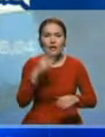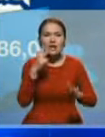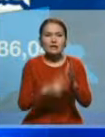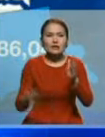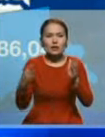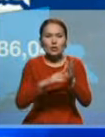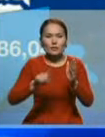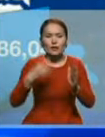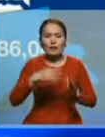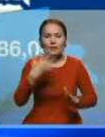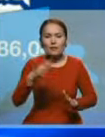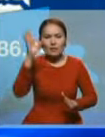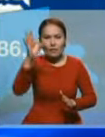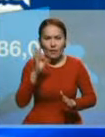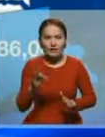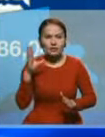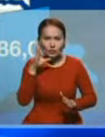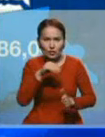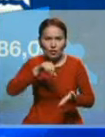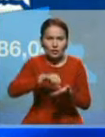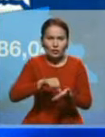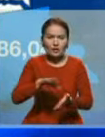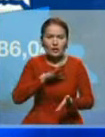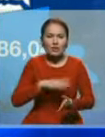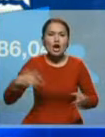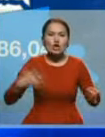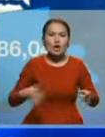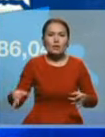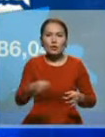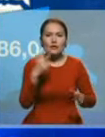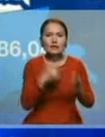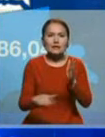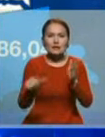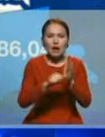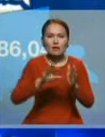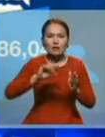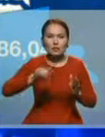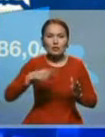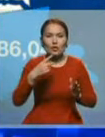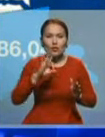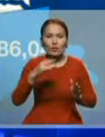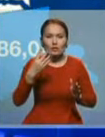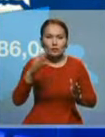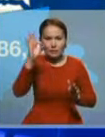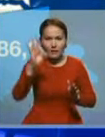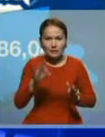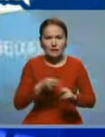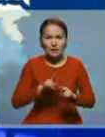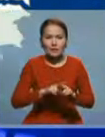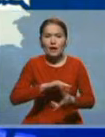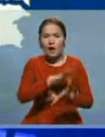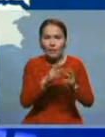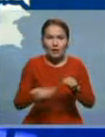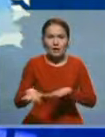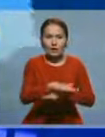беріп үлгерген. Жамбыл облысындағы көрсеткіш 86,4%. Батыс Қазақстанда халықтың 79,1% сайлауға